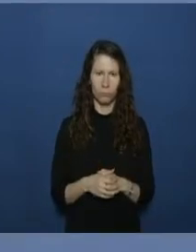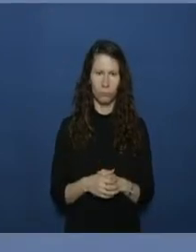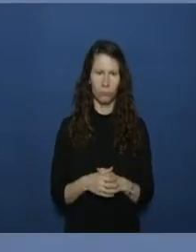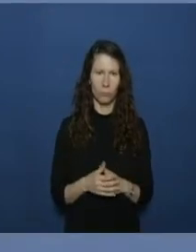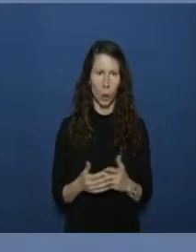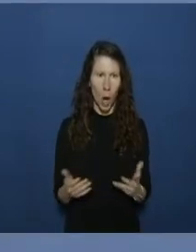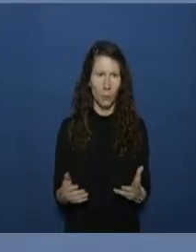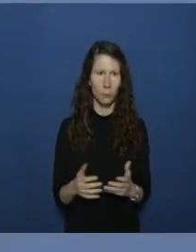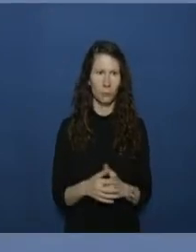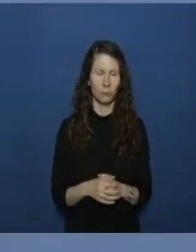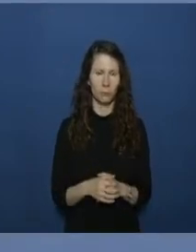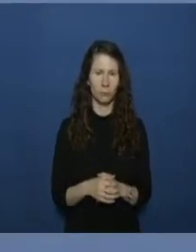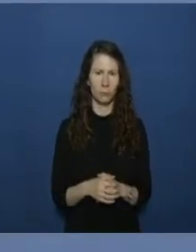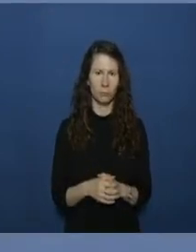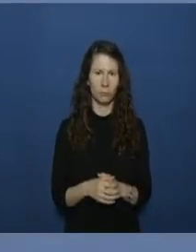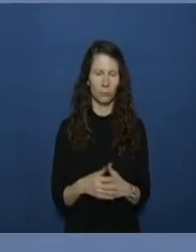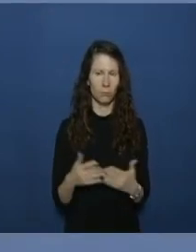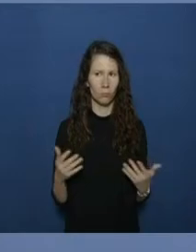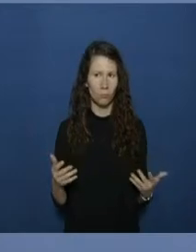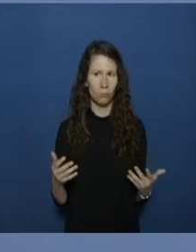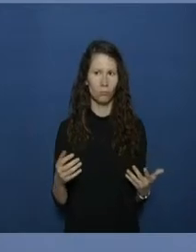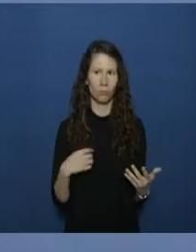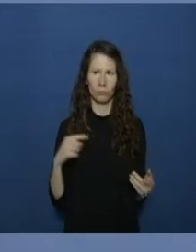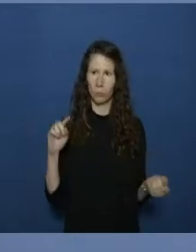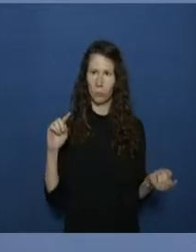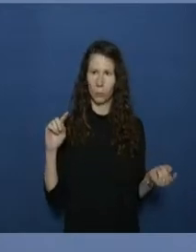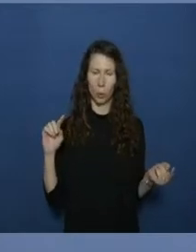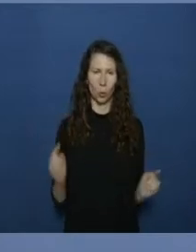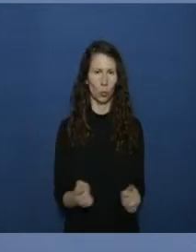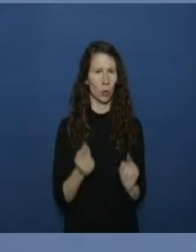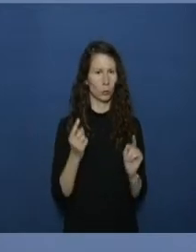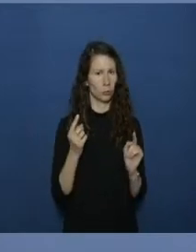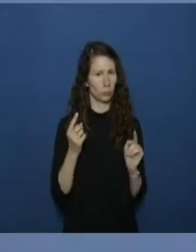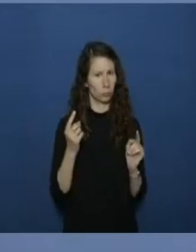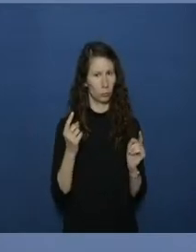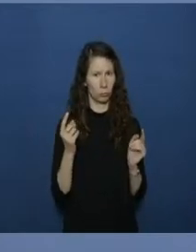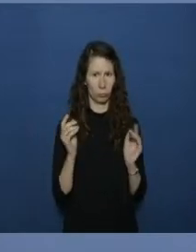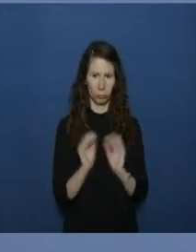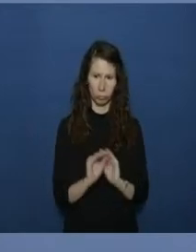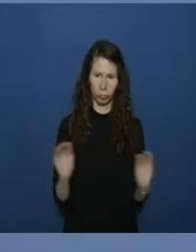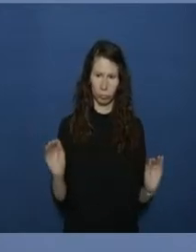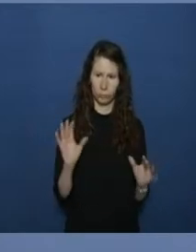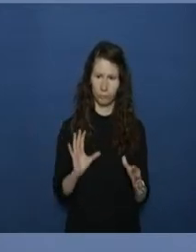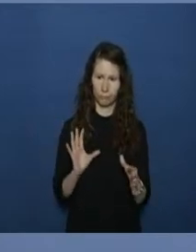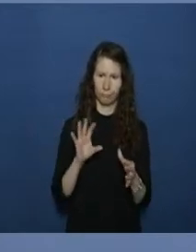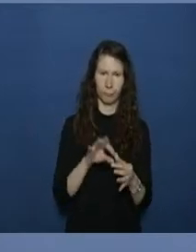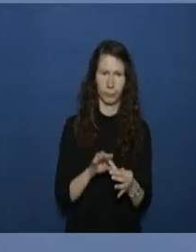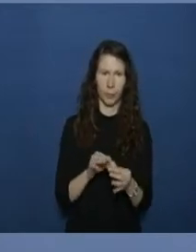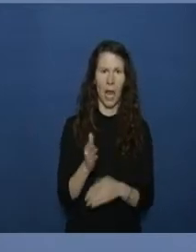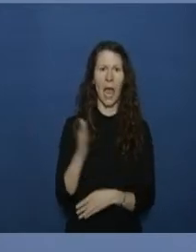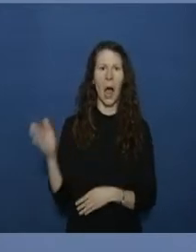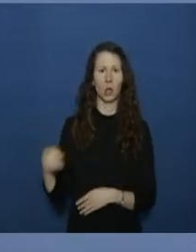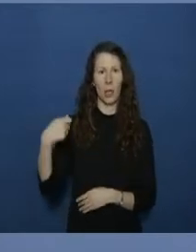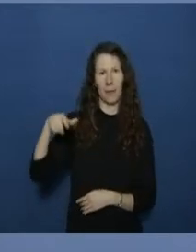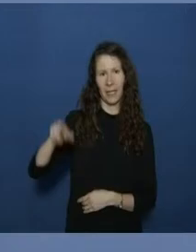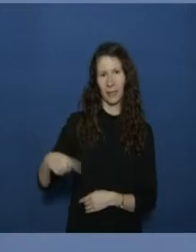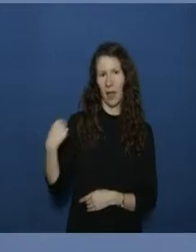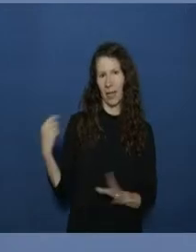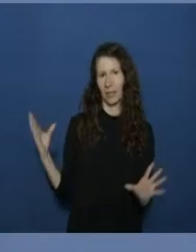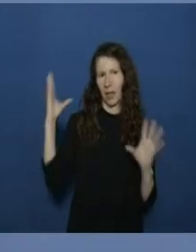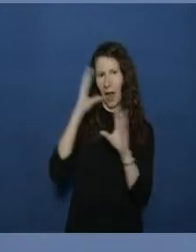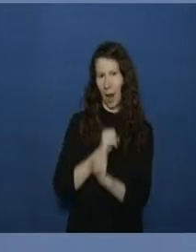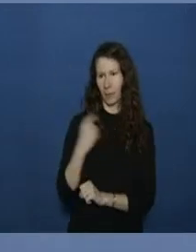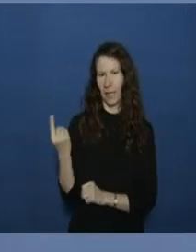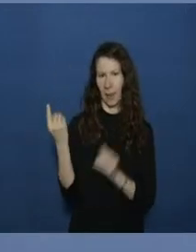Ich darf vielleicht einmal kurz anfangen, indem ich auf Äußerungen des Außenministers von gestern Abend